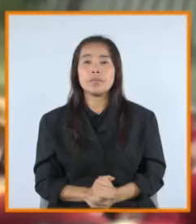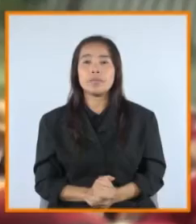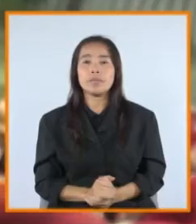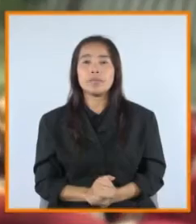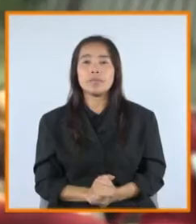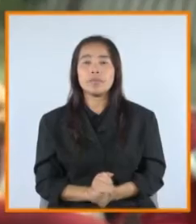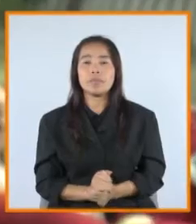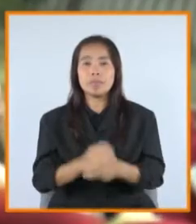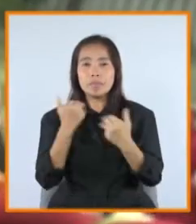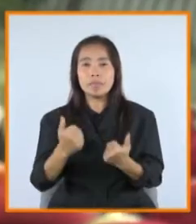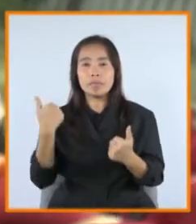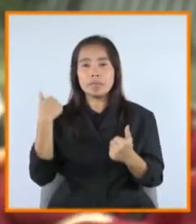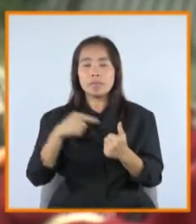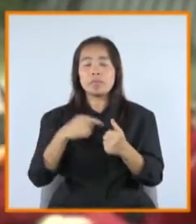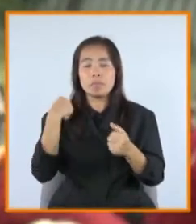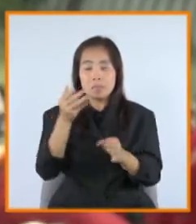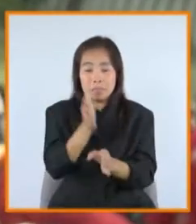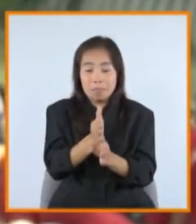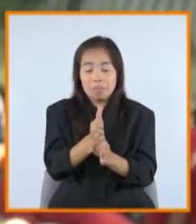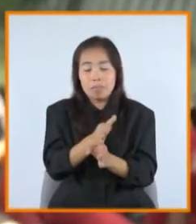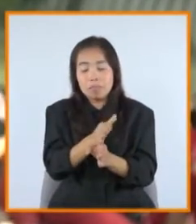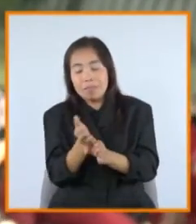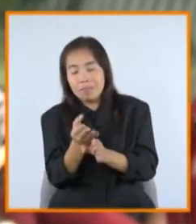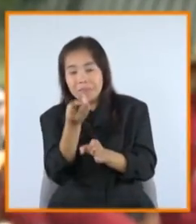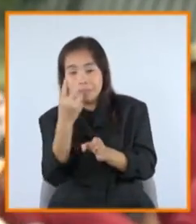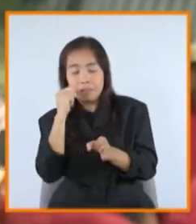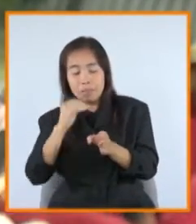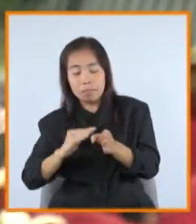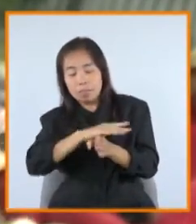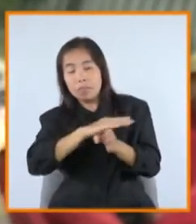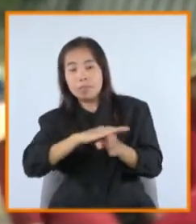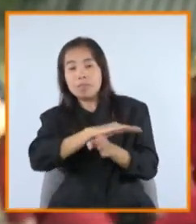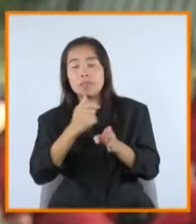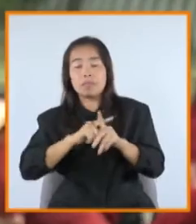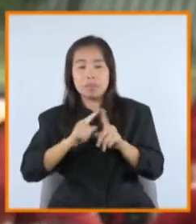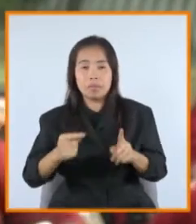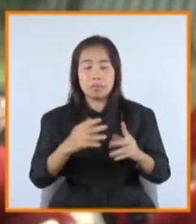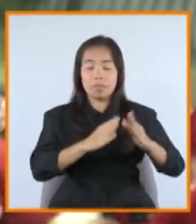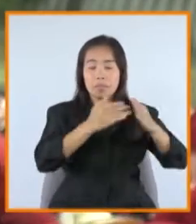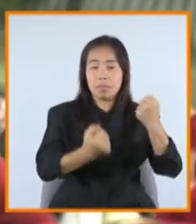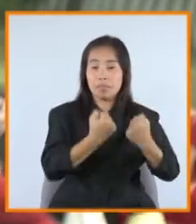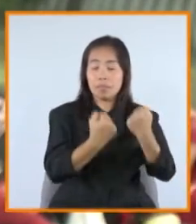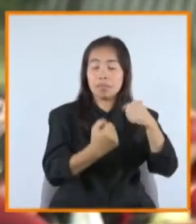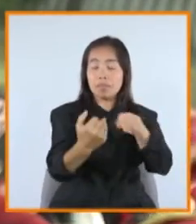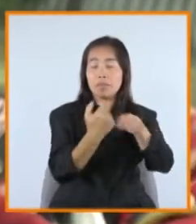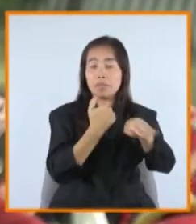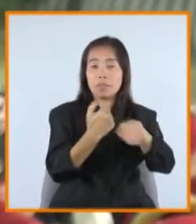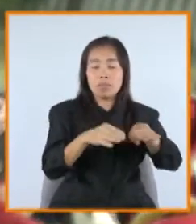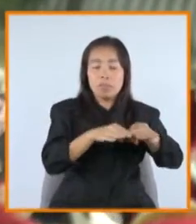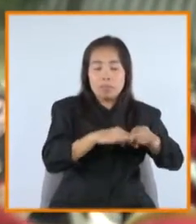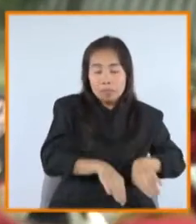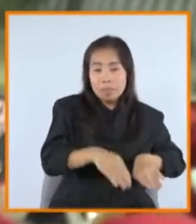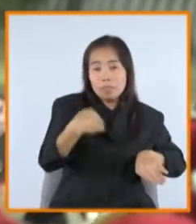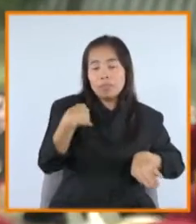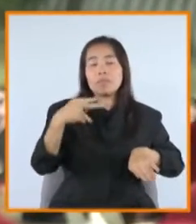เกิดการล้นในส่วนที่ถนนที่มันทรุดตัวแล้วก็น้ำก็จะล้นเข้าหา